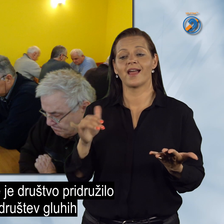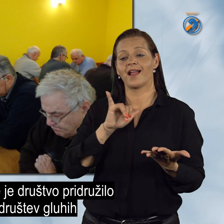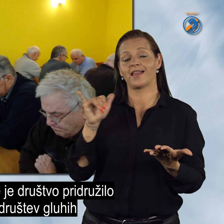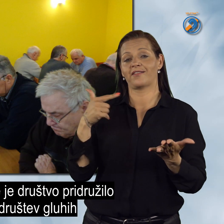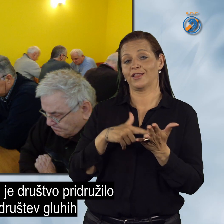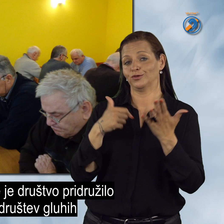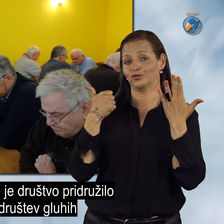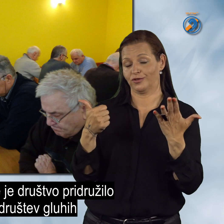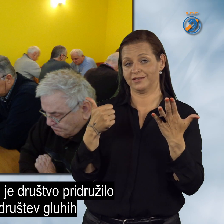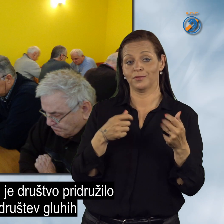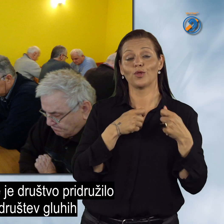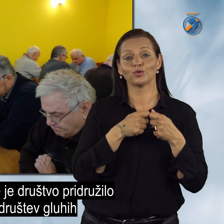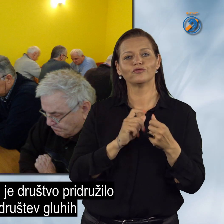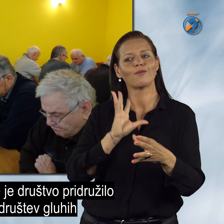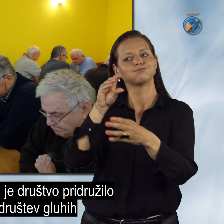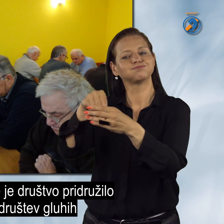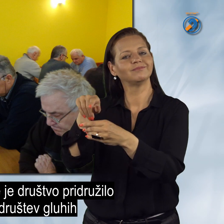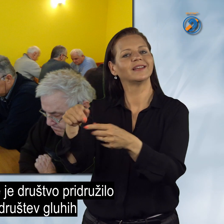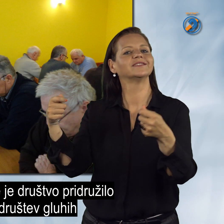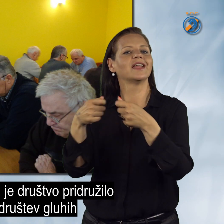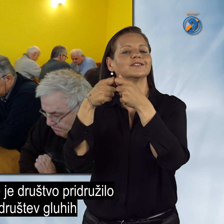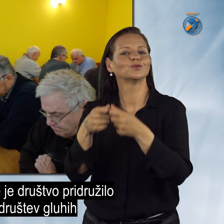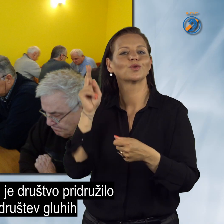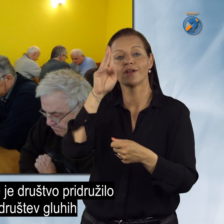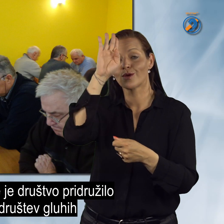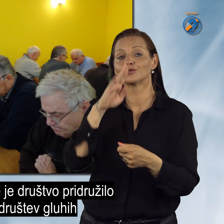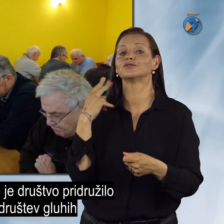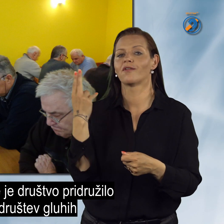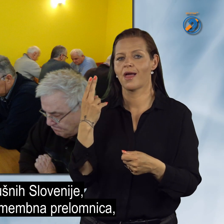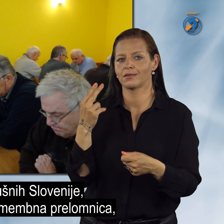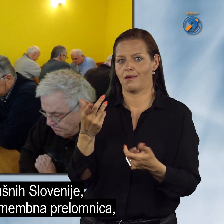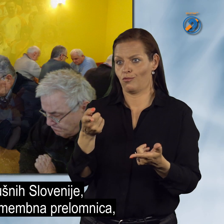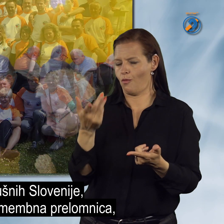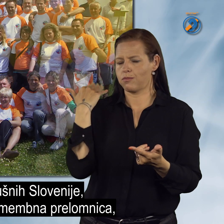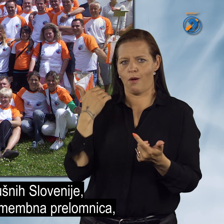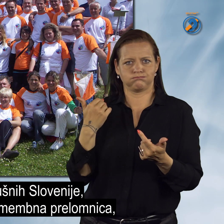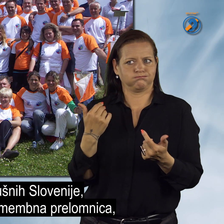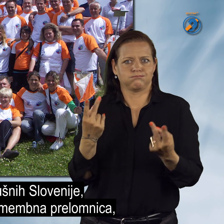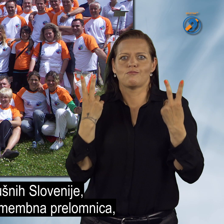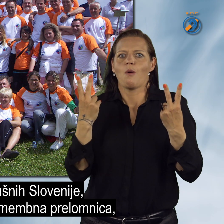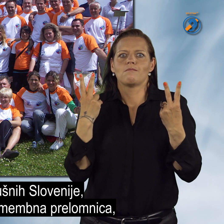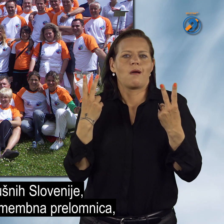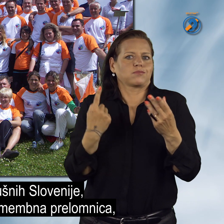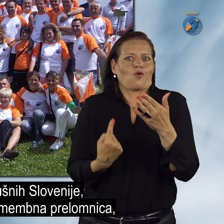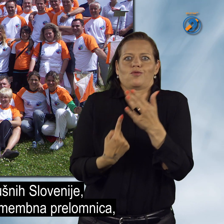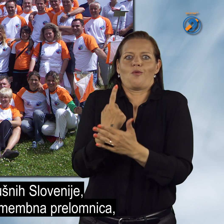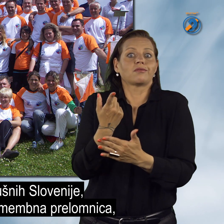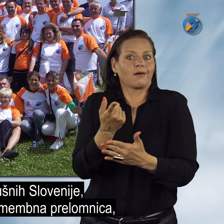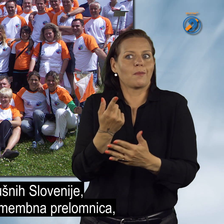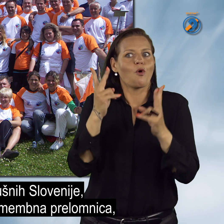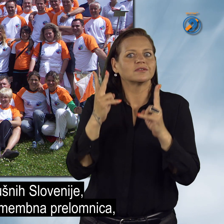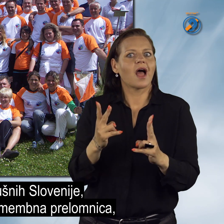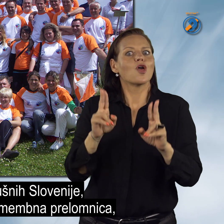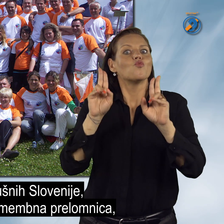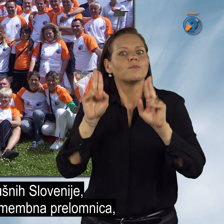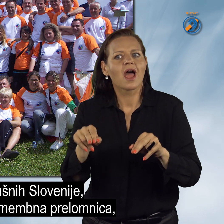Leta 2006 se je društvo pridružilo Zvezi društev gluhih in naglušnih Slovenije, kar je bila pomembna prelomnica, saj